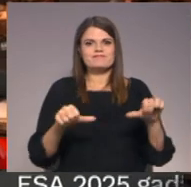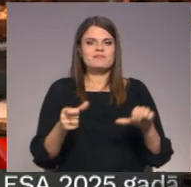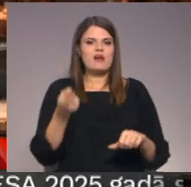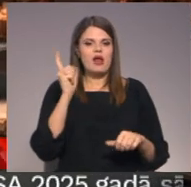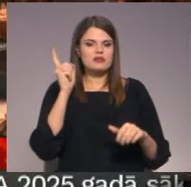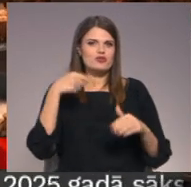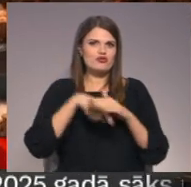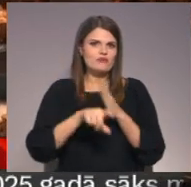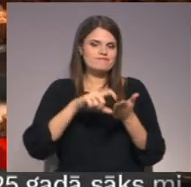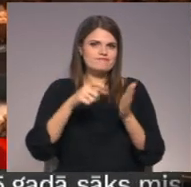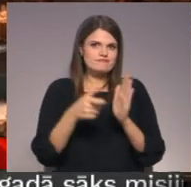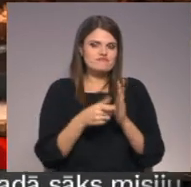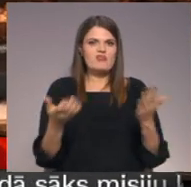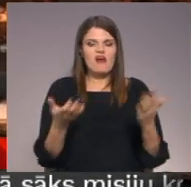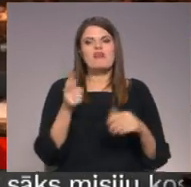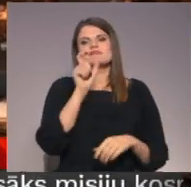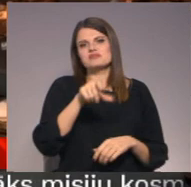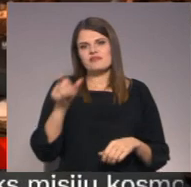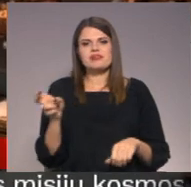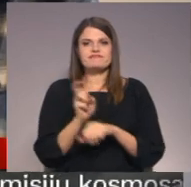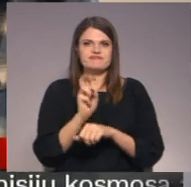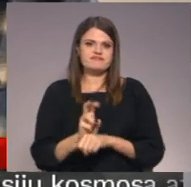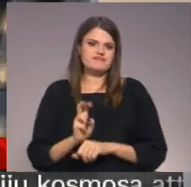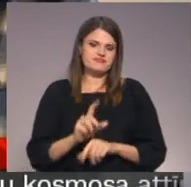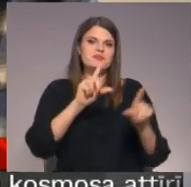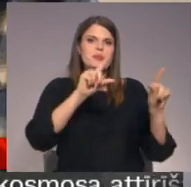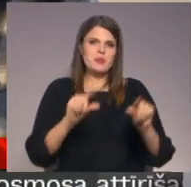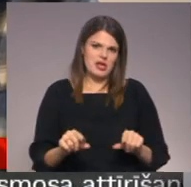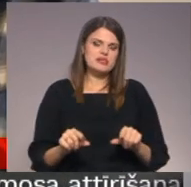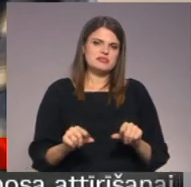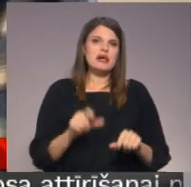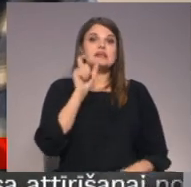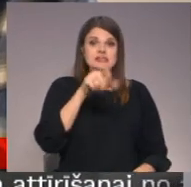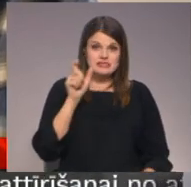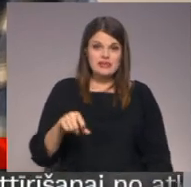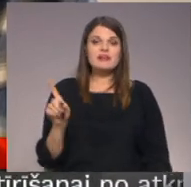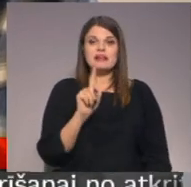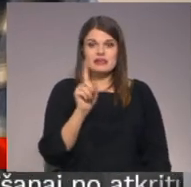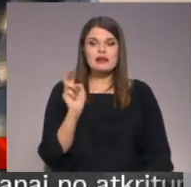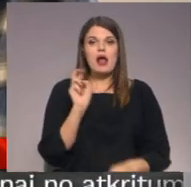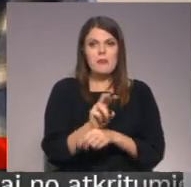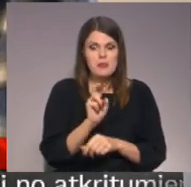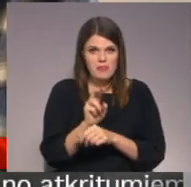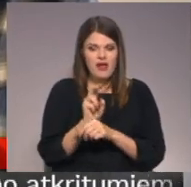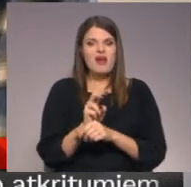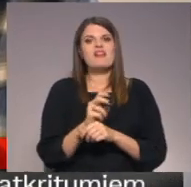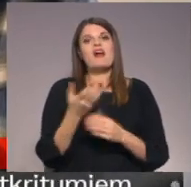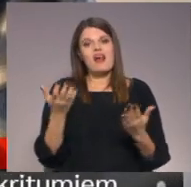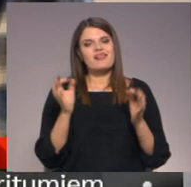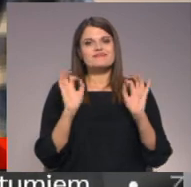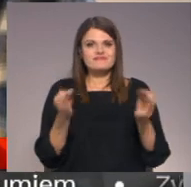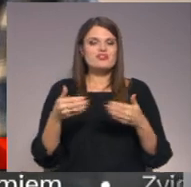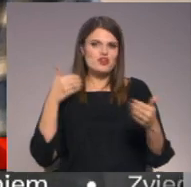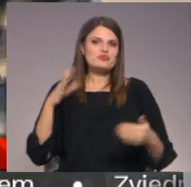uzņēmumiem, kas, protams, mazinājas apmeklētāju plūsmu. Cilvēki nāk, viņi nenāk tik daudz, cik vajadzētu, to es varu teikt